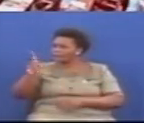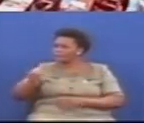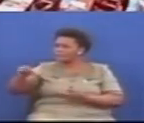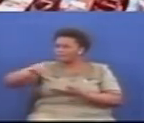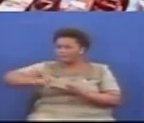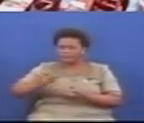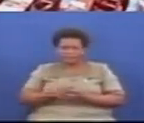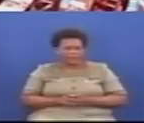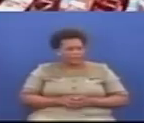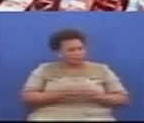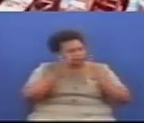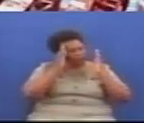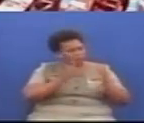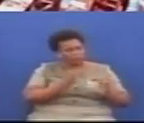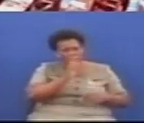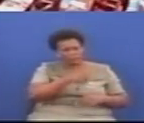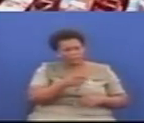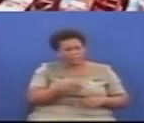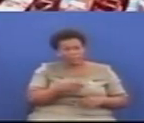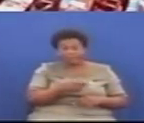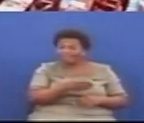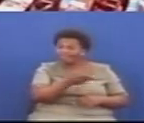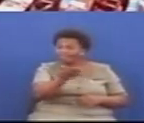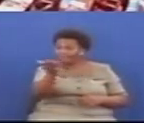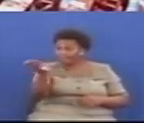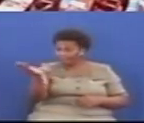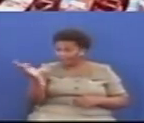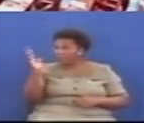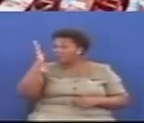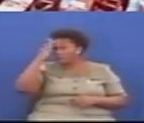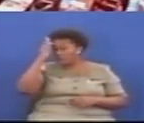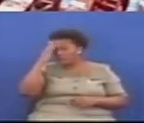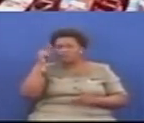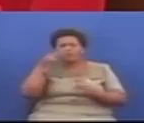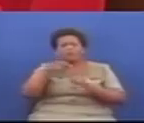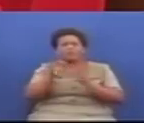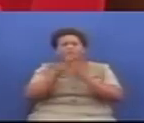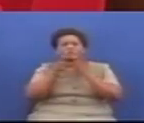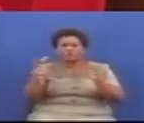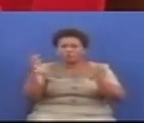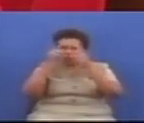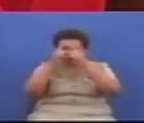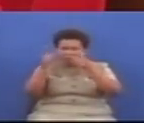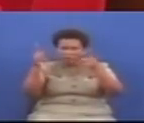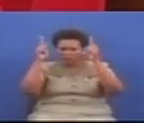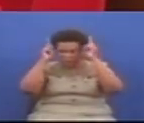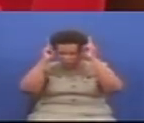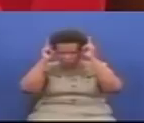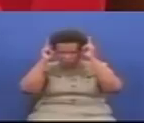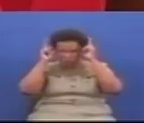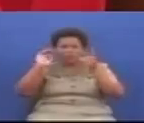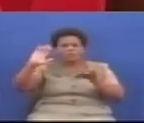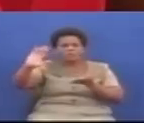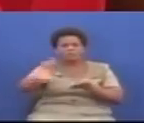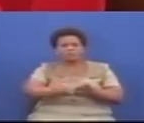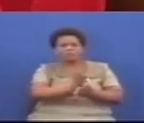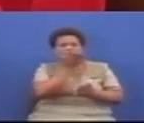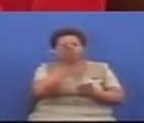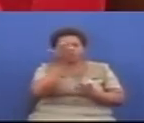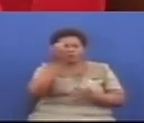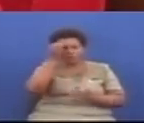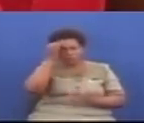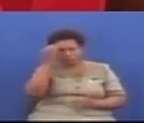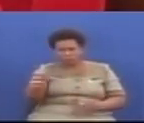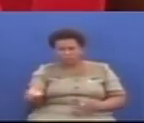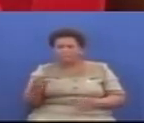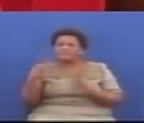Spika, wote tunatambua lengo kubwa la vyuo hivi ni pamoja na kuondoa ujinga, lakini vile vile kufanya watu waweze